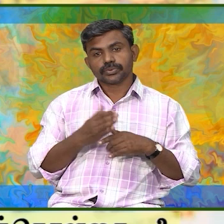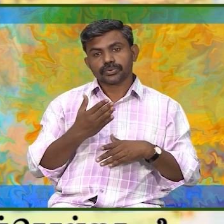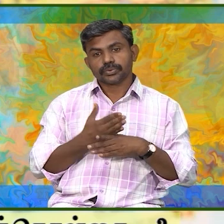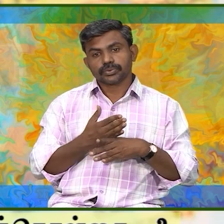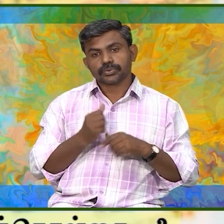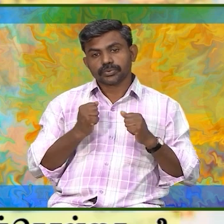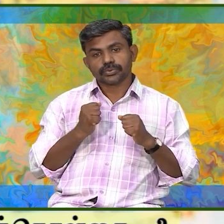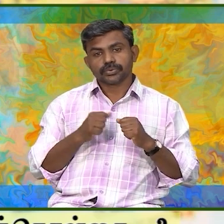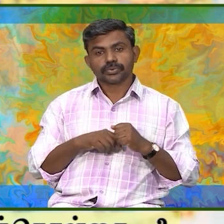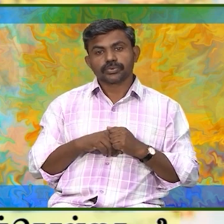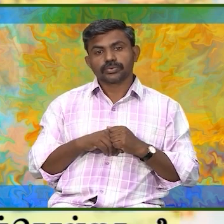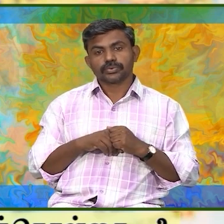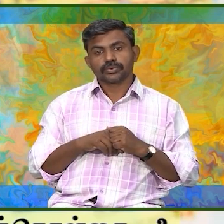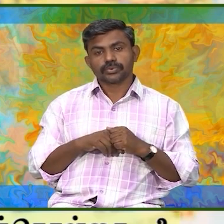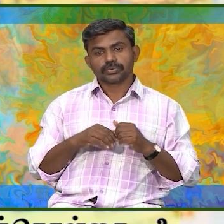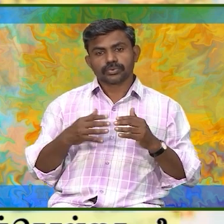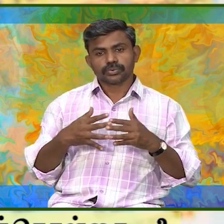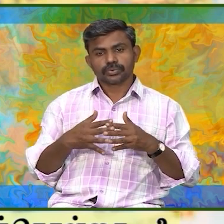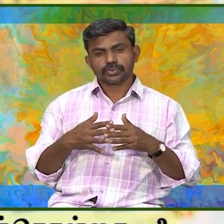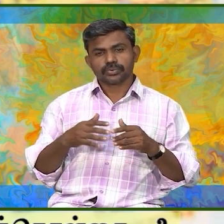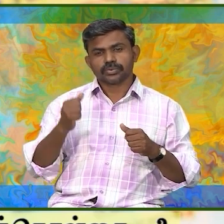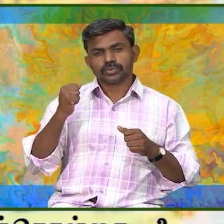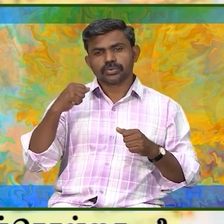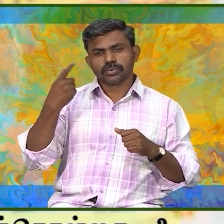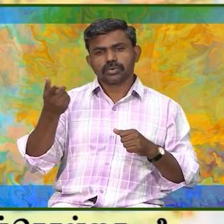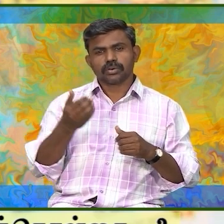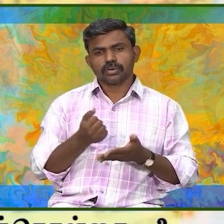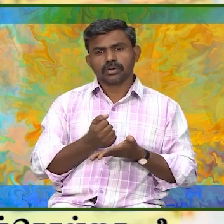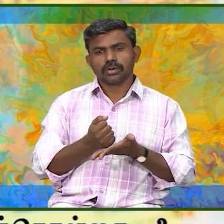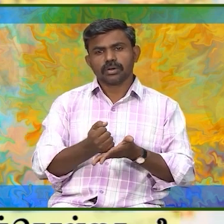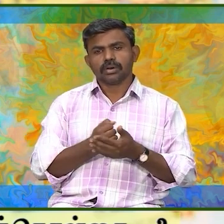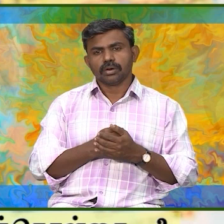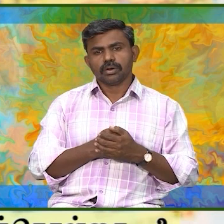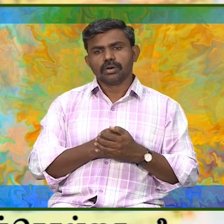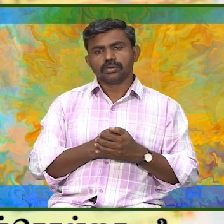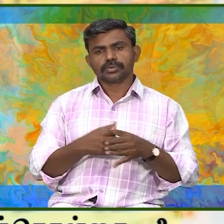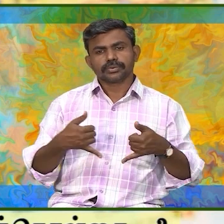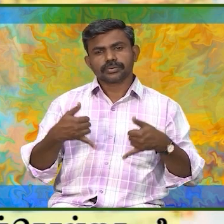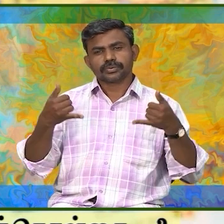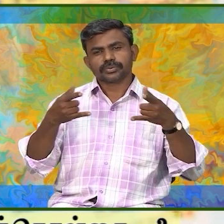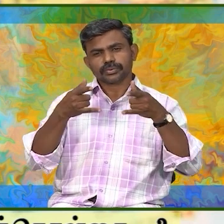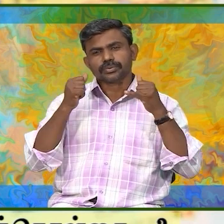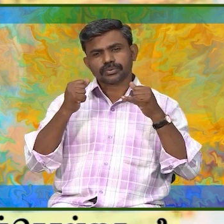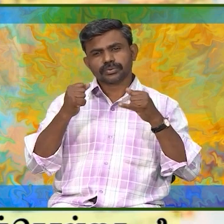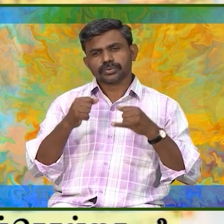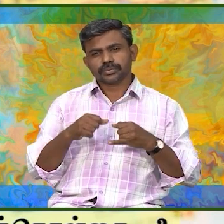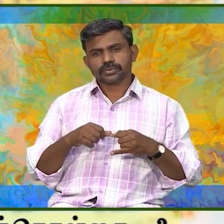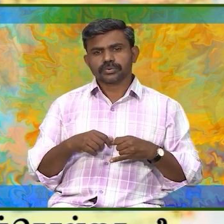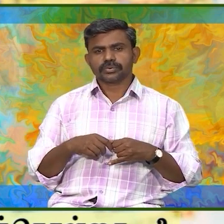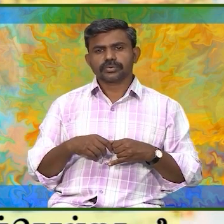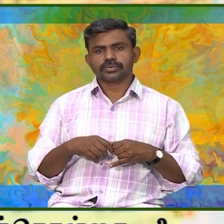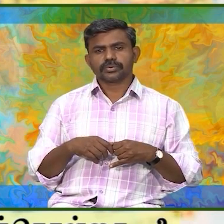கொள்கை என்ன, இந்த கொள்கையினால் என்ன சார் பயன். அடுத்தது கேள்வி, ஒரு கேள்வி உனக்கு வரும், இறையாண்மைனா என்ன சார், உனக்கு ஒரு கேள்வி